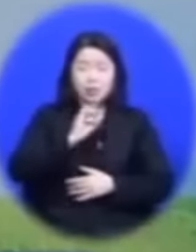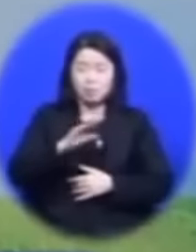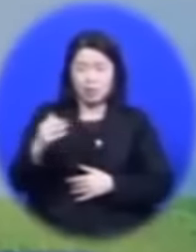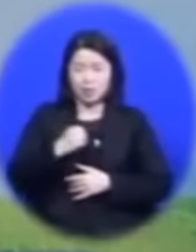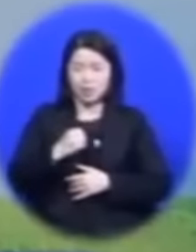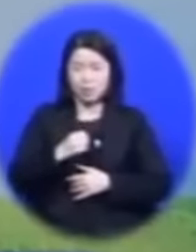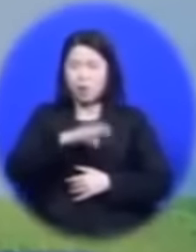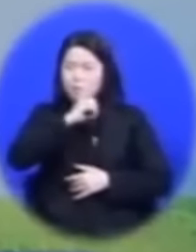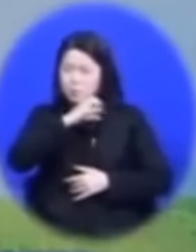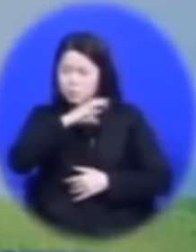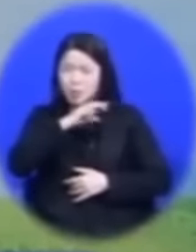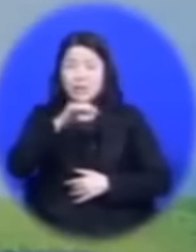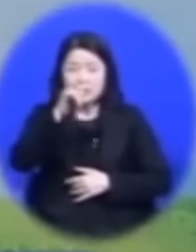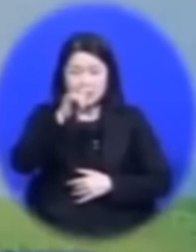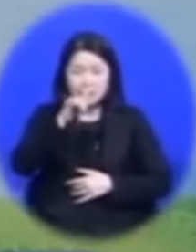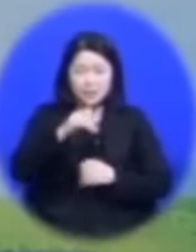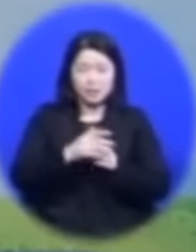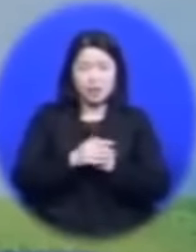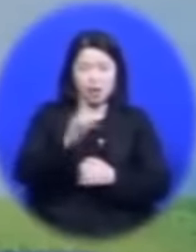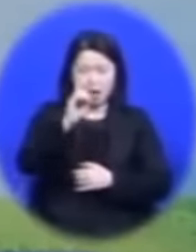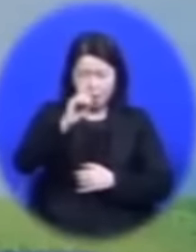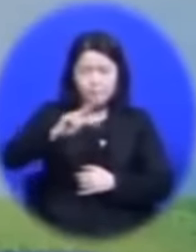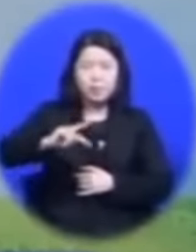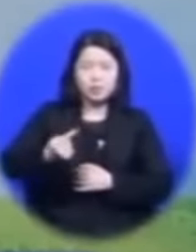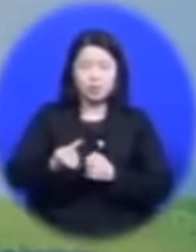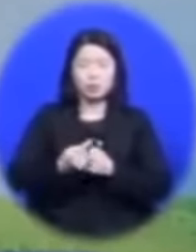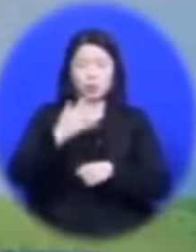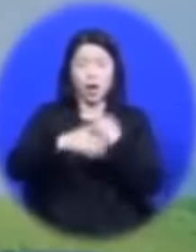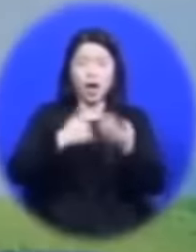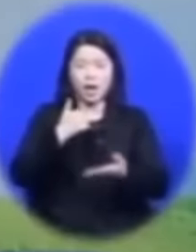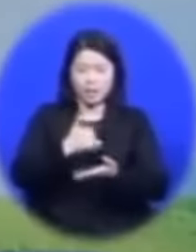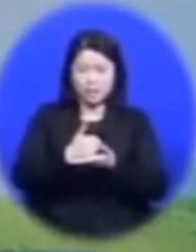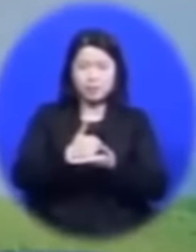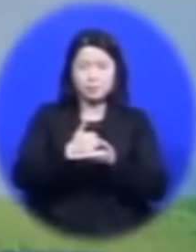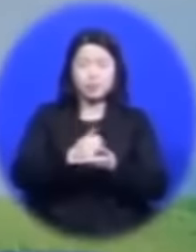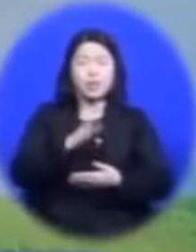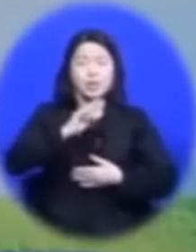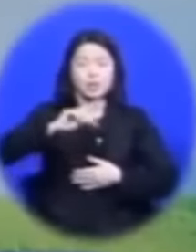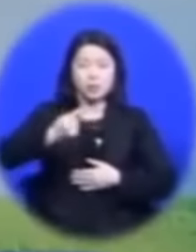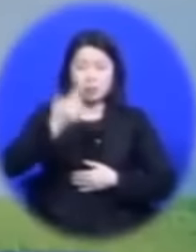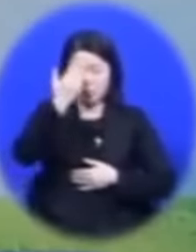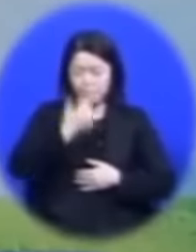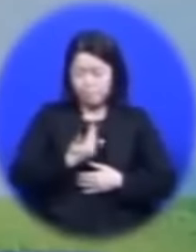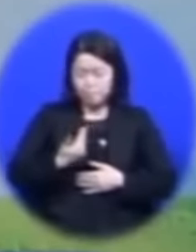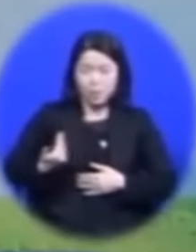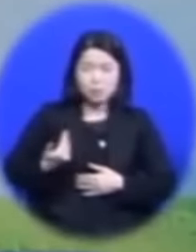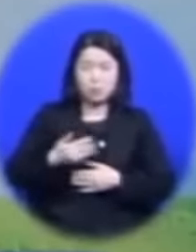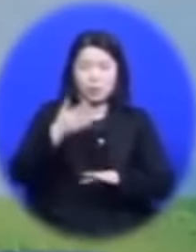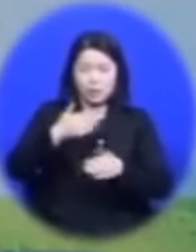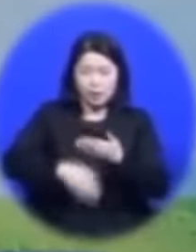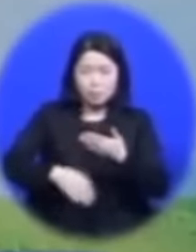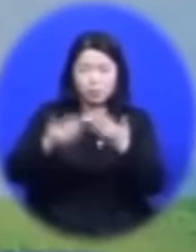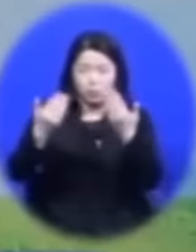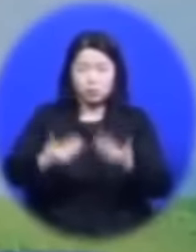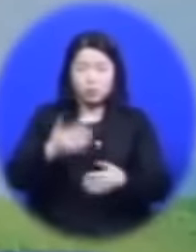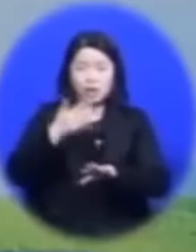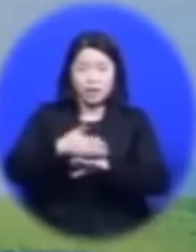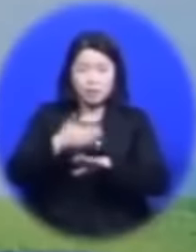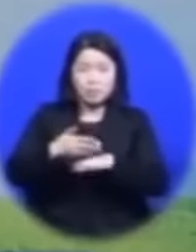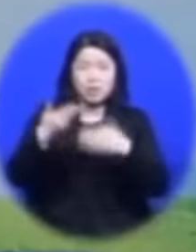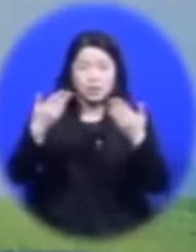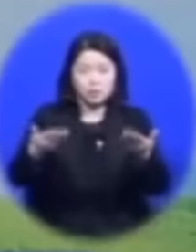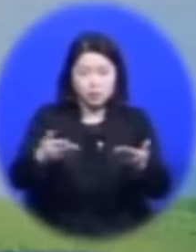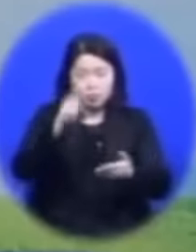불평 툴툴대기만 했지. 한 번이라도 하나님 그래도 반쪽을 남겨주셔서 감사합니다. 기도해